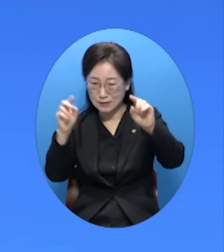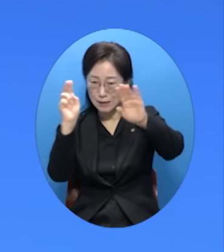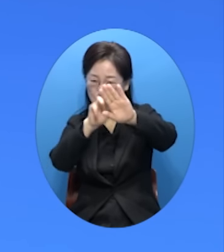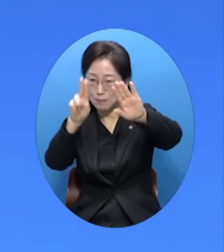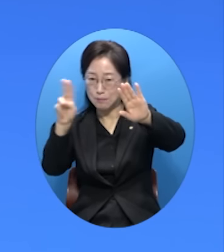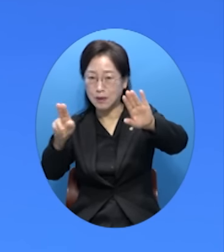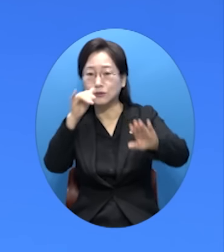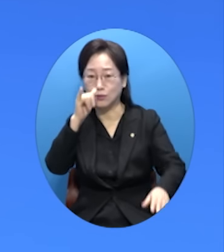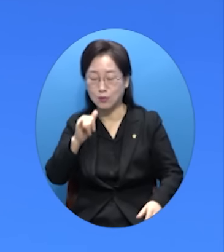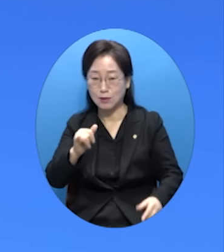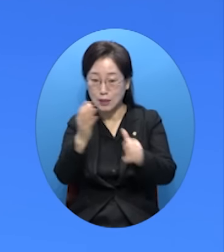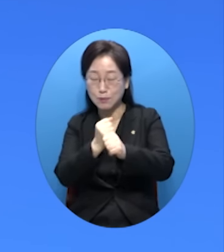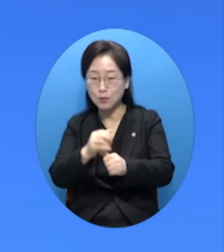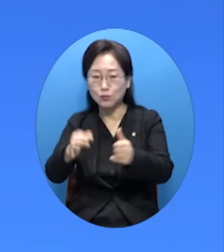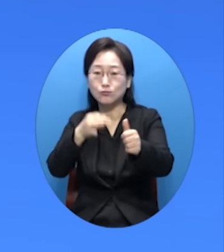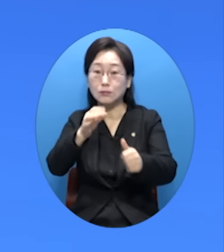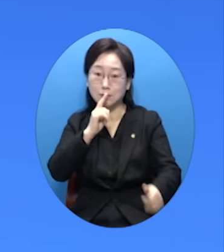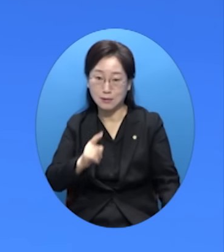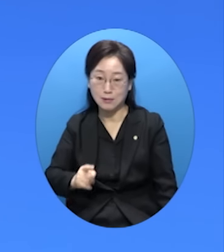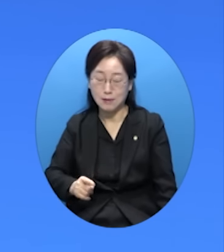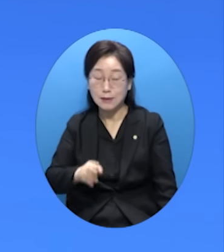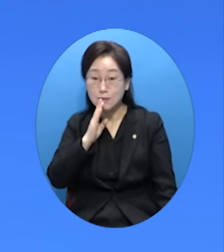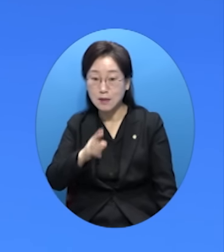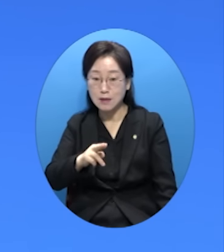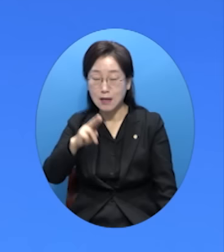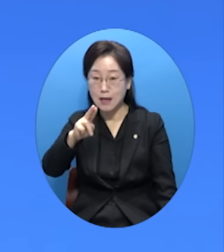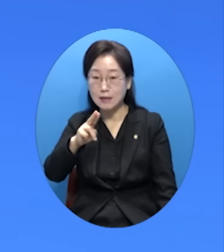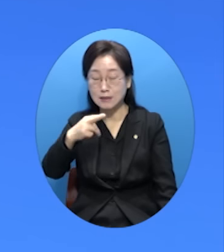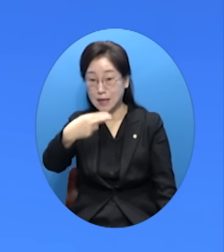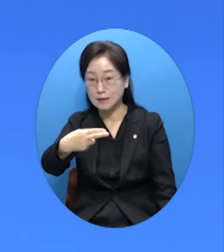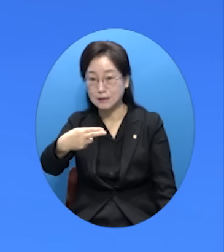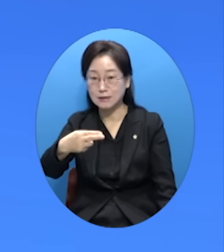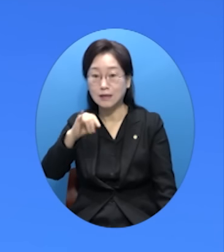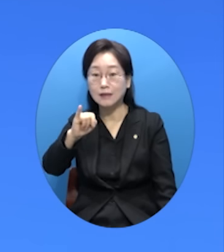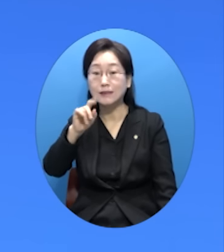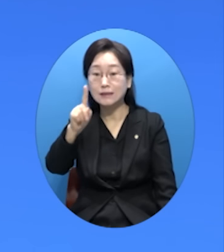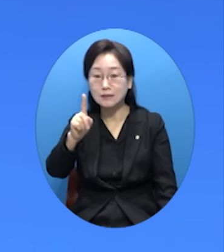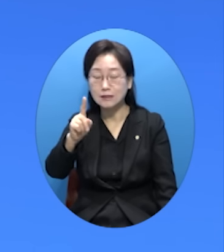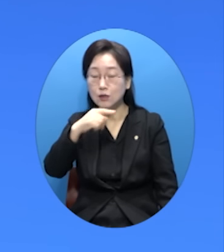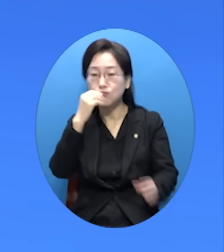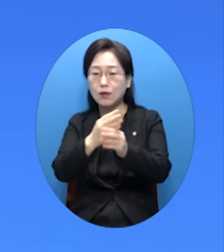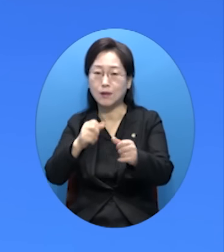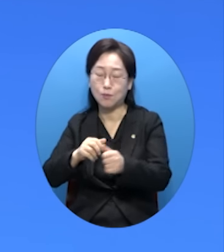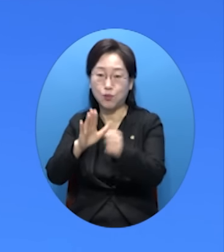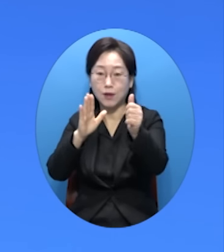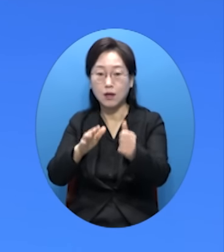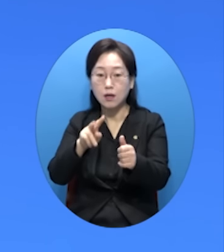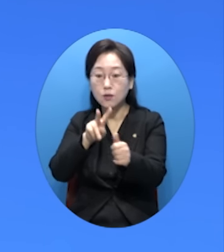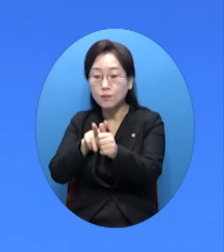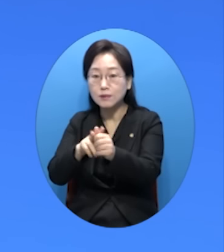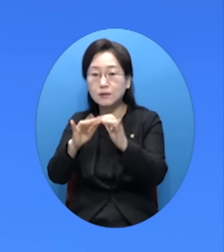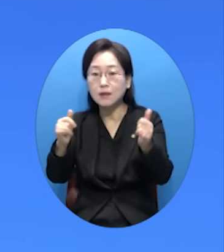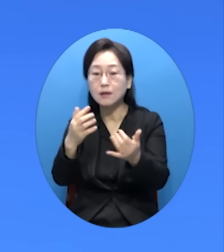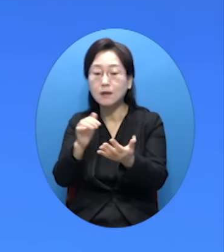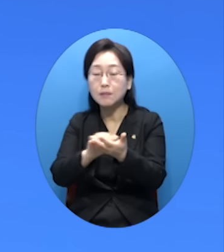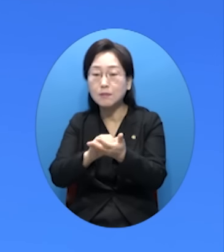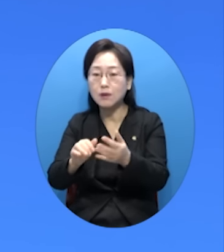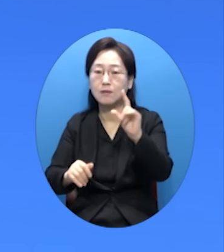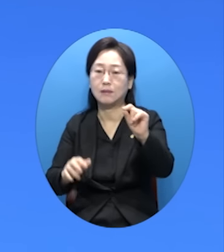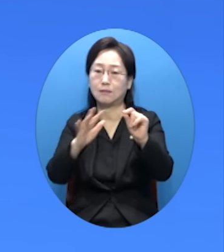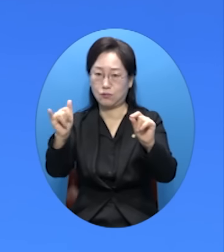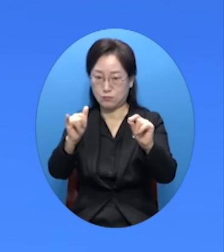HID 그 북파 공작원들의 숫자가 제가 기록을 찾아보니까 한 만 명이